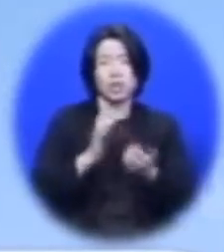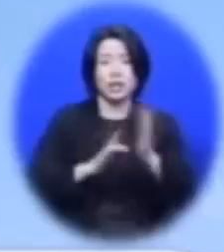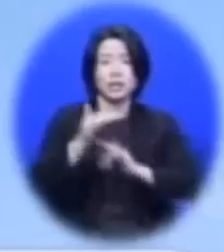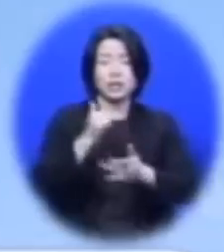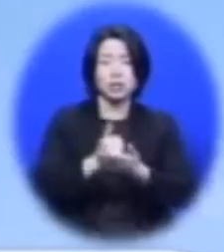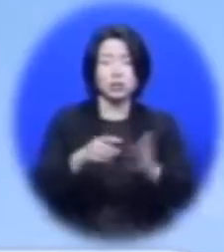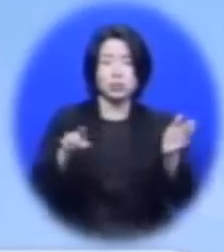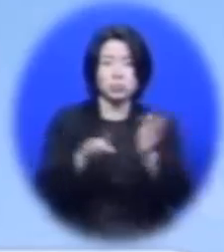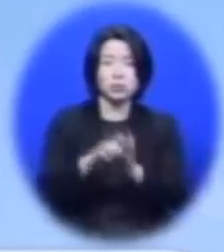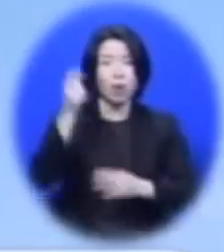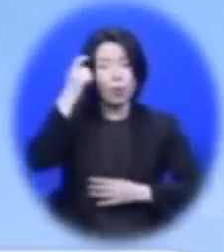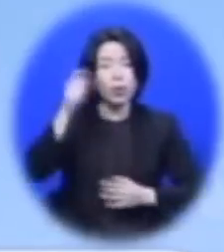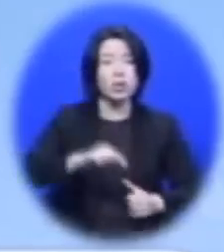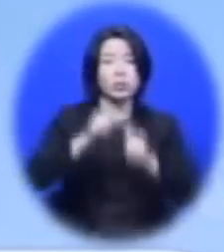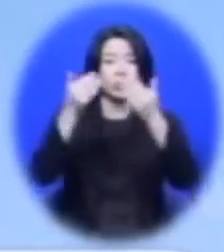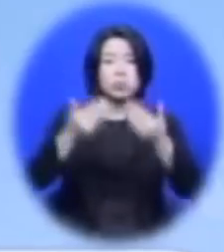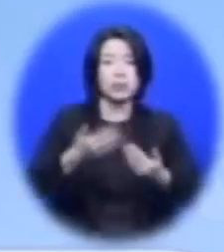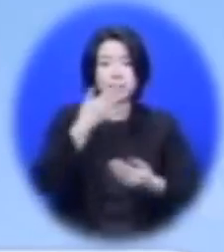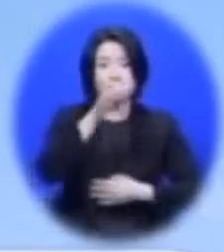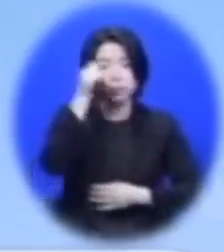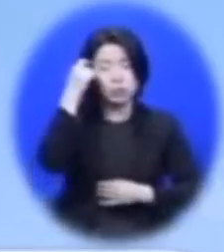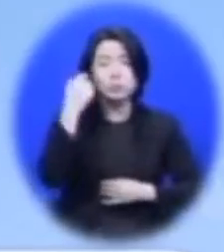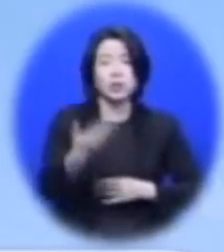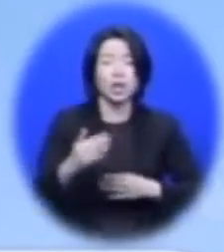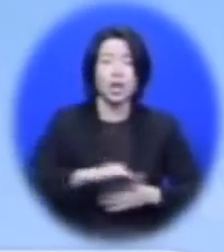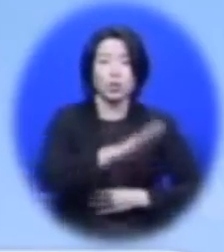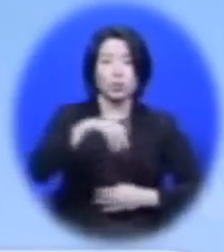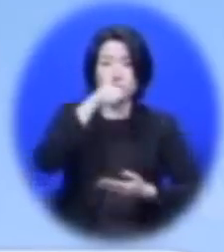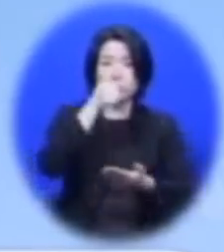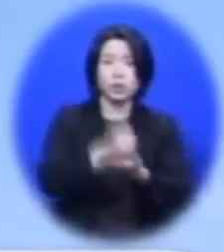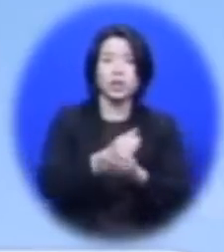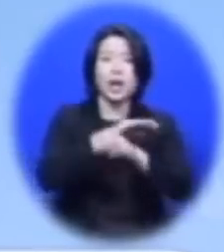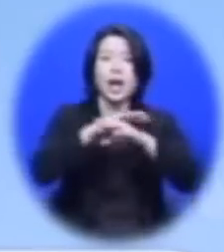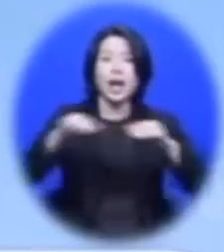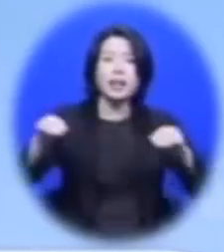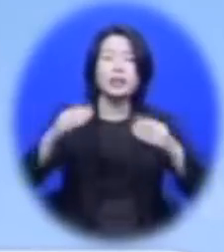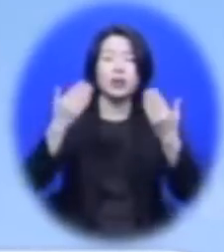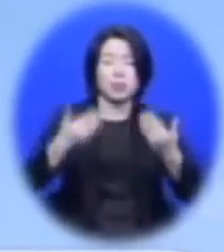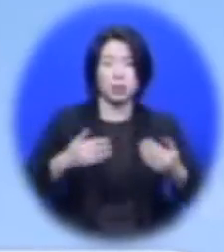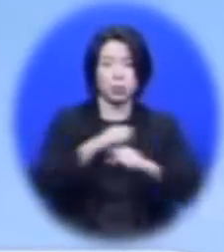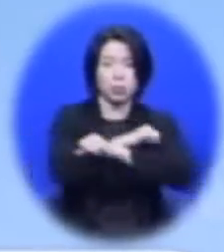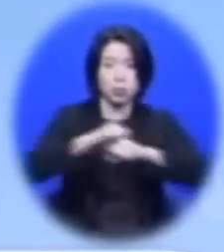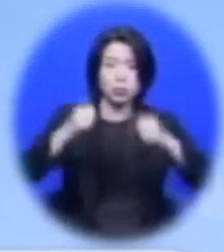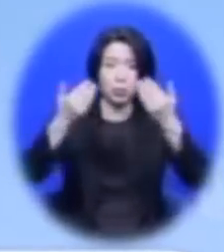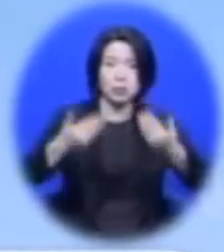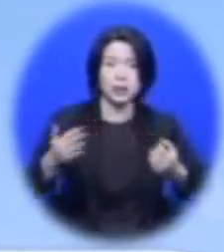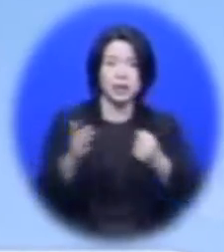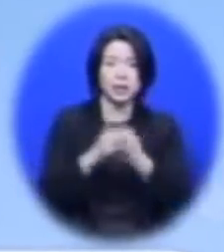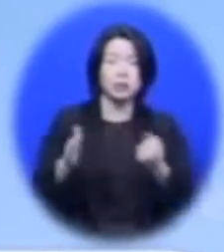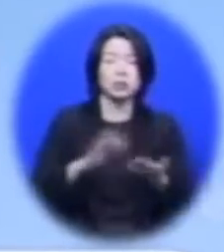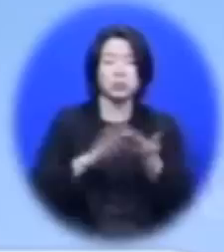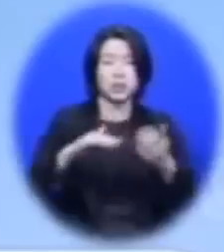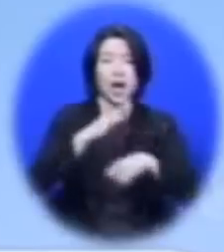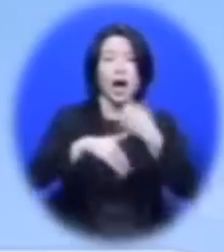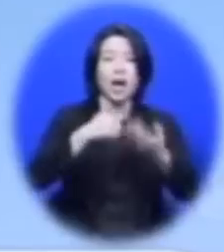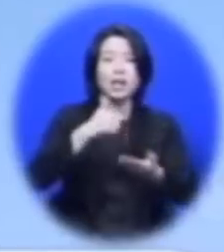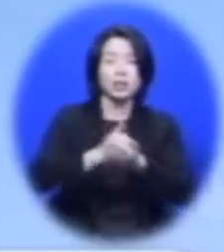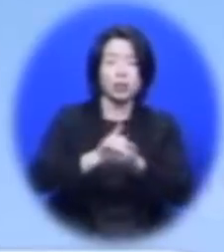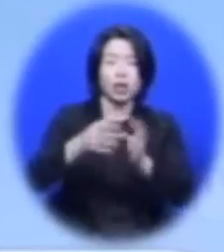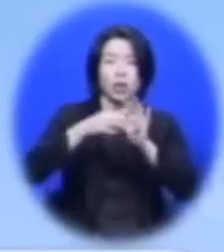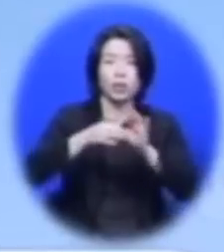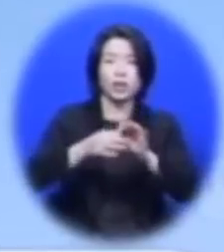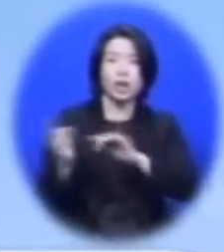믿으면 왜 구원받는다고 그러죠? 우리 죄가 해결받고 용서받았으니 하나님과 관계가 회복이